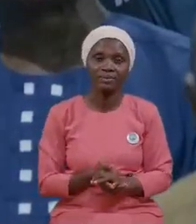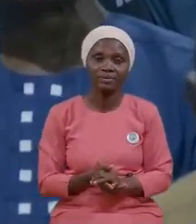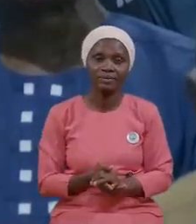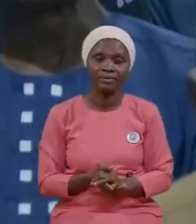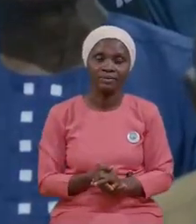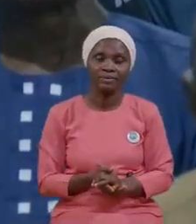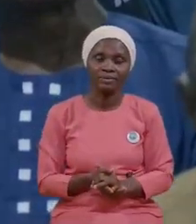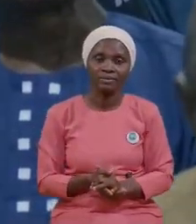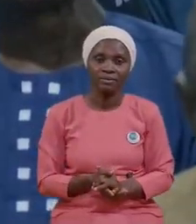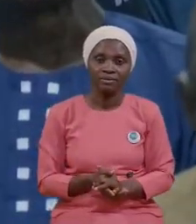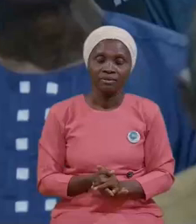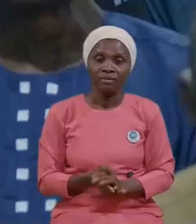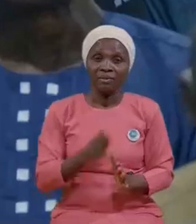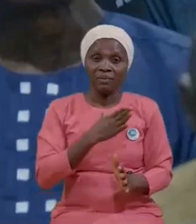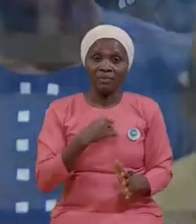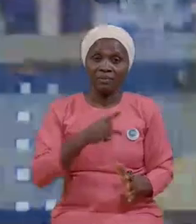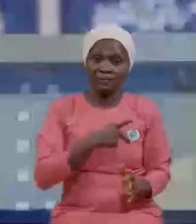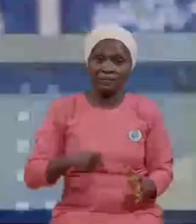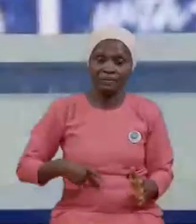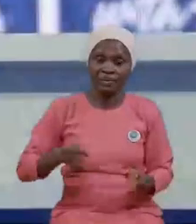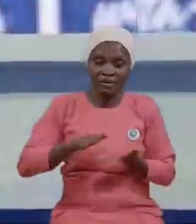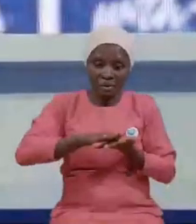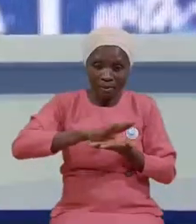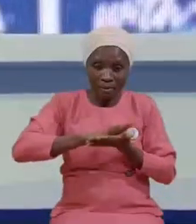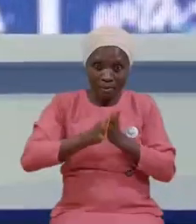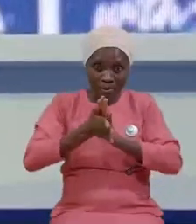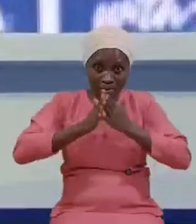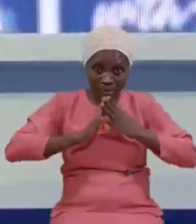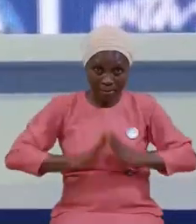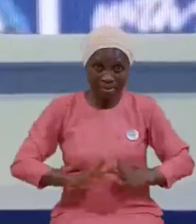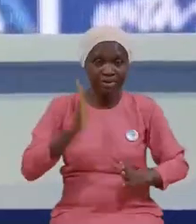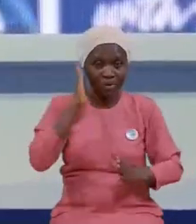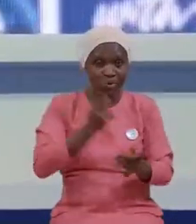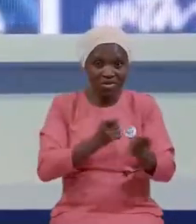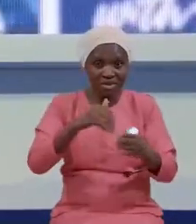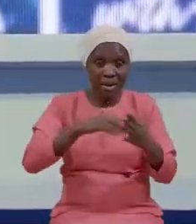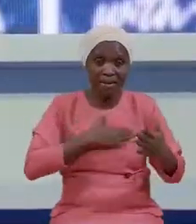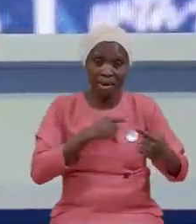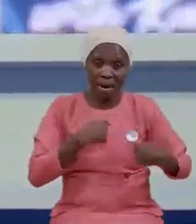Et le prince de la paix règnera dans ma vie, dans mon cœur.